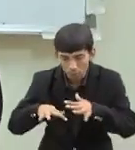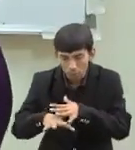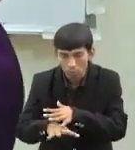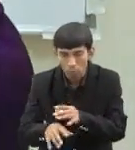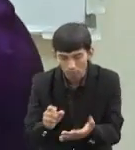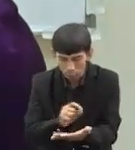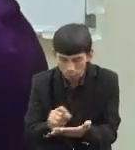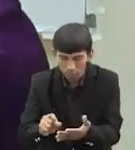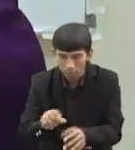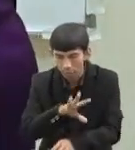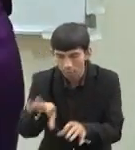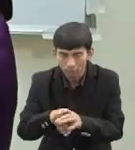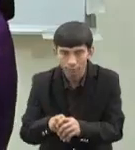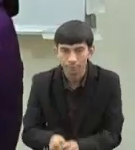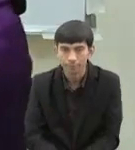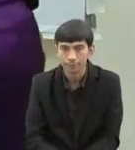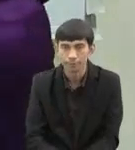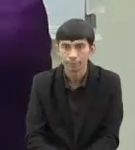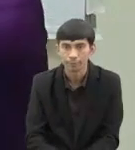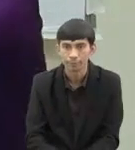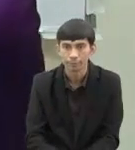mối. Xong cho rùm thơ tặng ạ con.